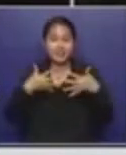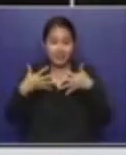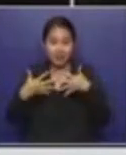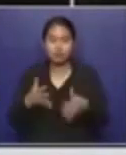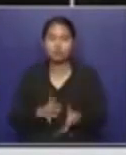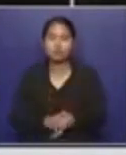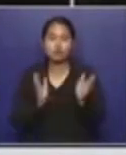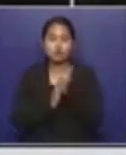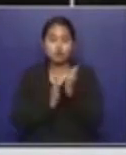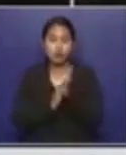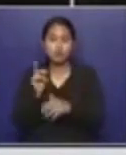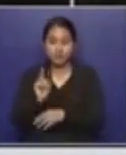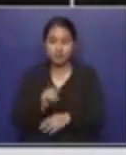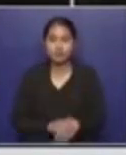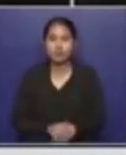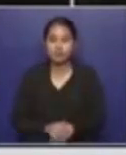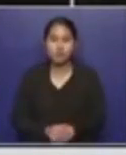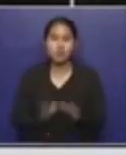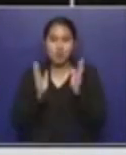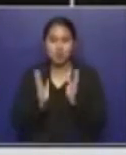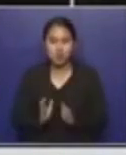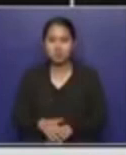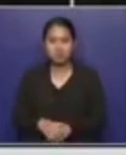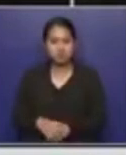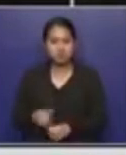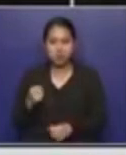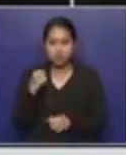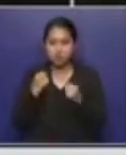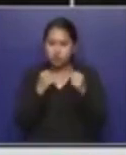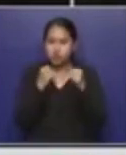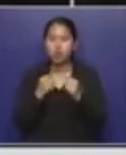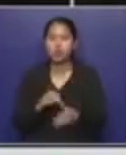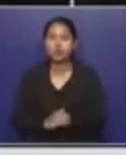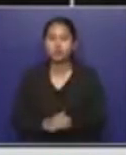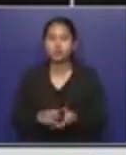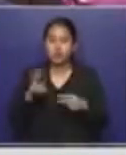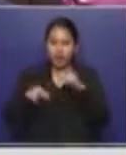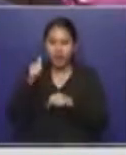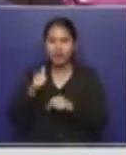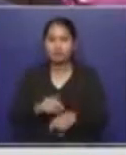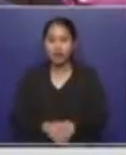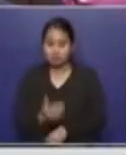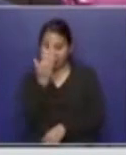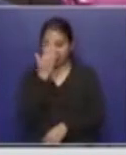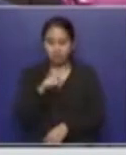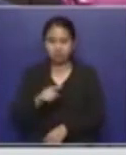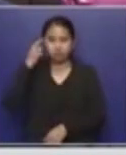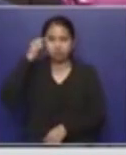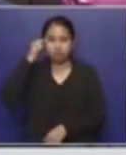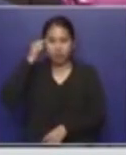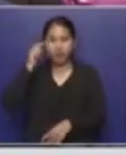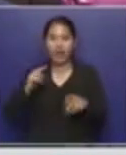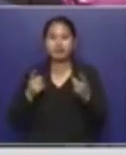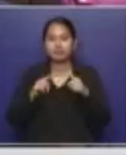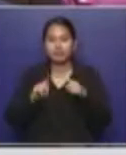พี่น้องใจถึงพึ่งได้ทำไมถึงใจถึงเพราะว่าไม่รู้เลยอะไรอยู่ข้างหน้าแต่สามารถให้พี่น้องประชาช